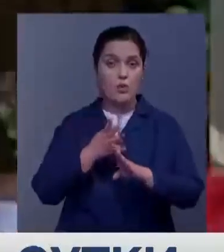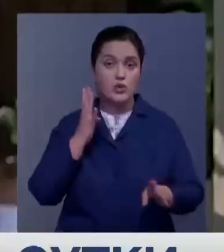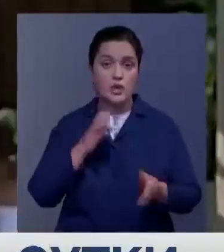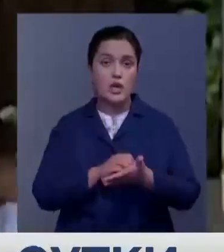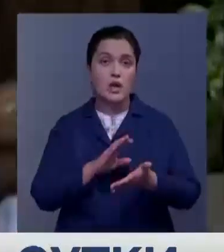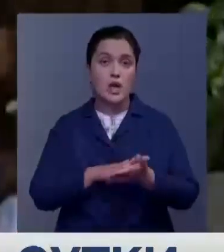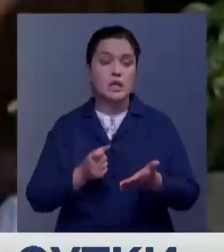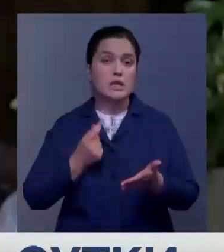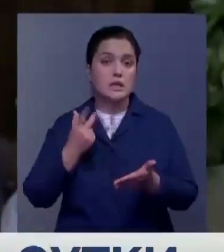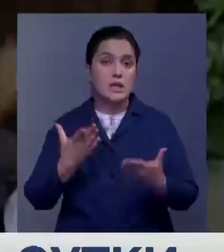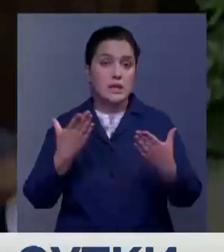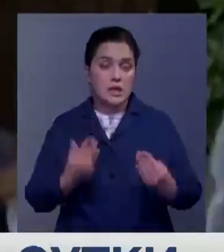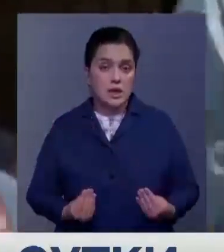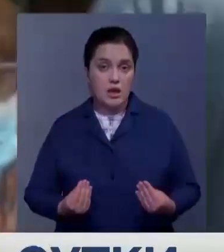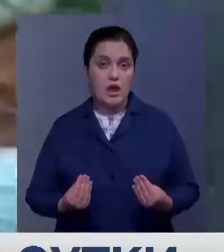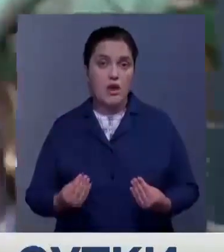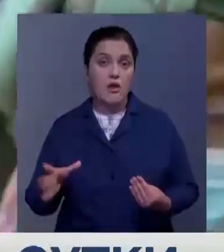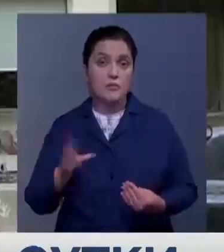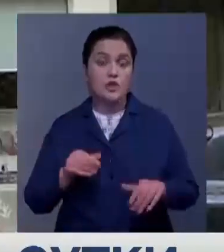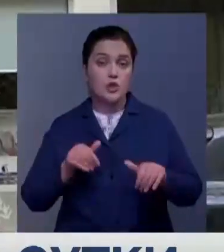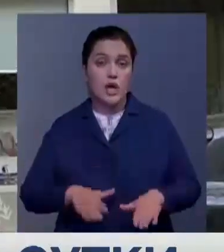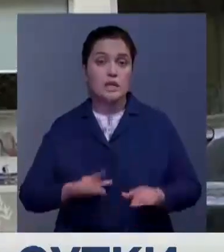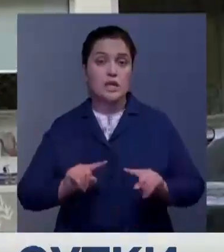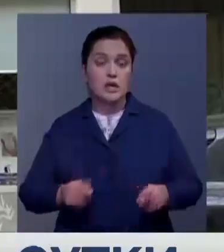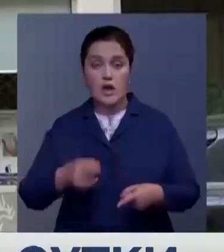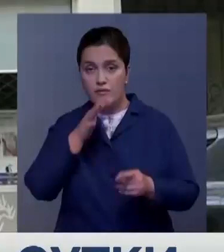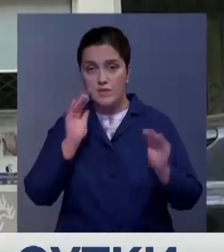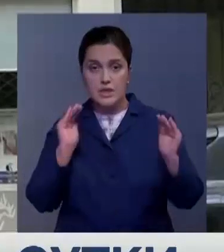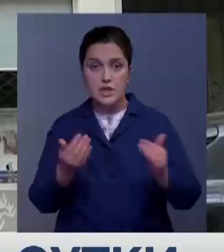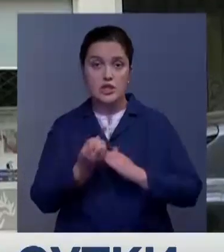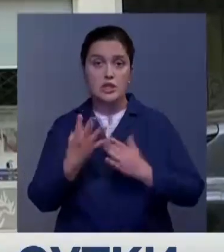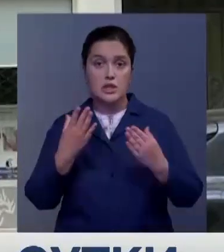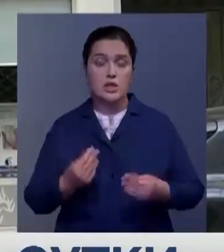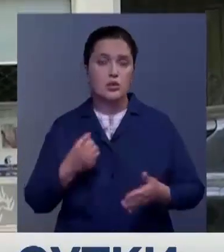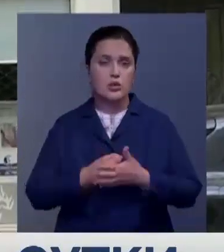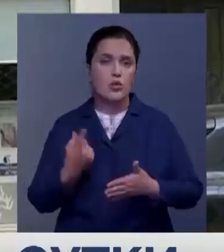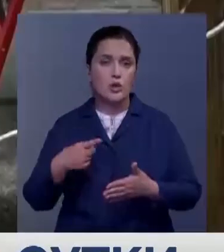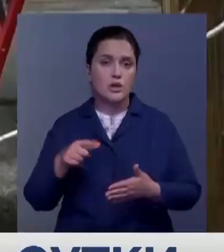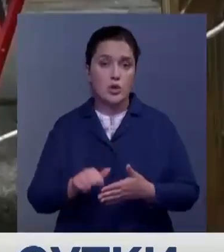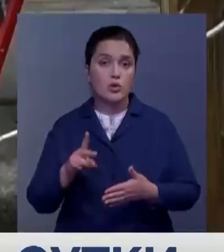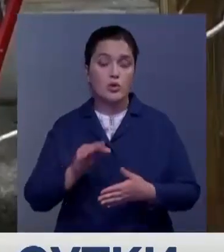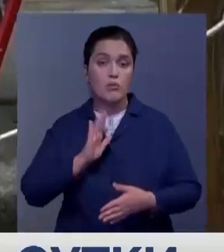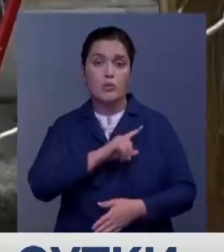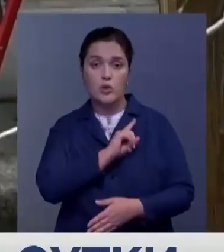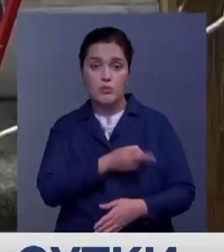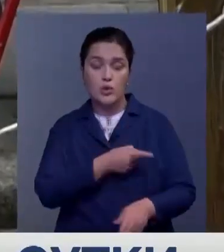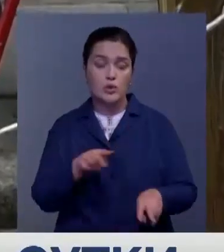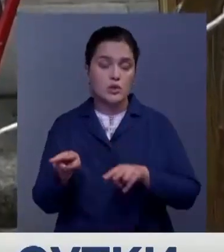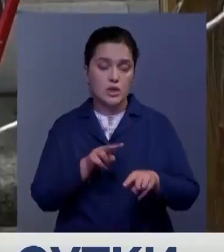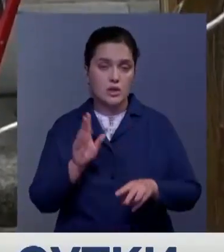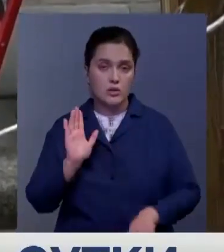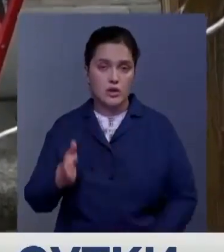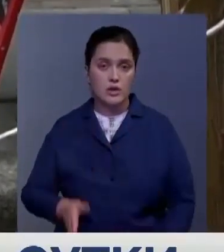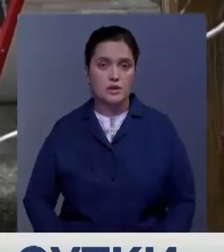очереди расписаны на несколько дней вперед. Вместе с тем решено сократить срок изоляции с 14 дней до недели, но при этом будет